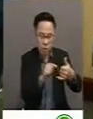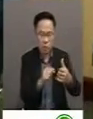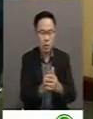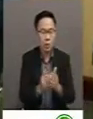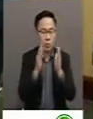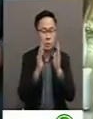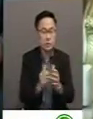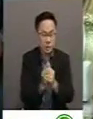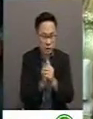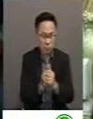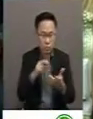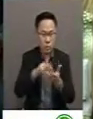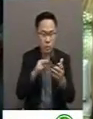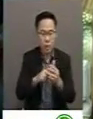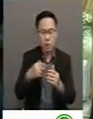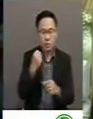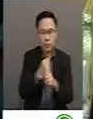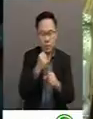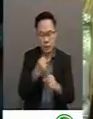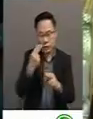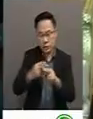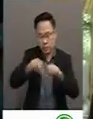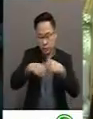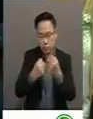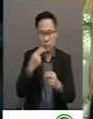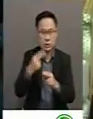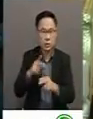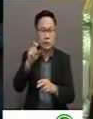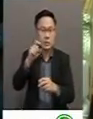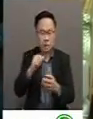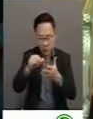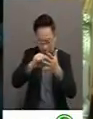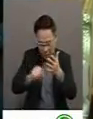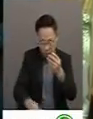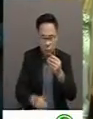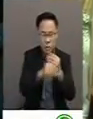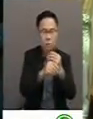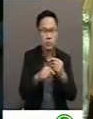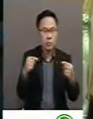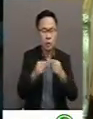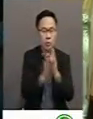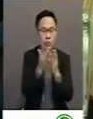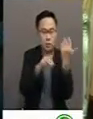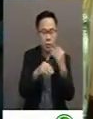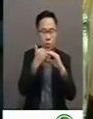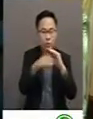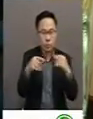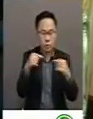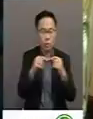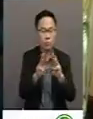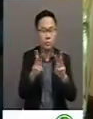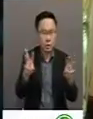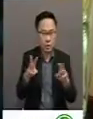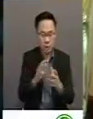ฉีจินในกรณีข้อหาร่วมกันทำให้เสียหายทำลายแก้ไขเปลี่ยนแปลงหรือว่าเพิ่มเติมซึ่งข้อมูลคอมพิวเตอร์ของผู้อื่นโ